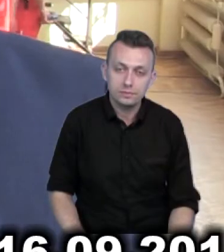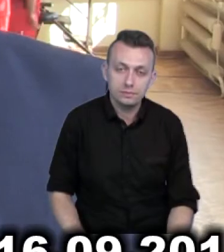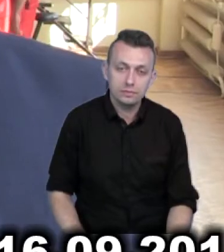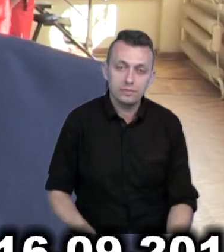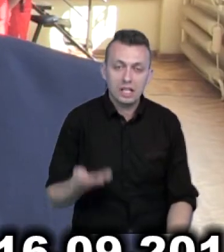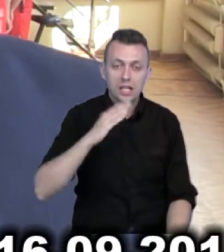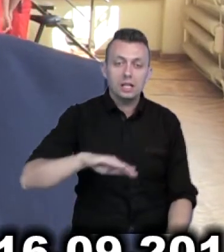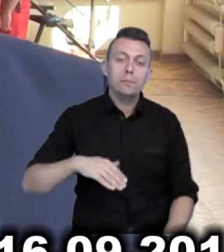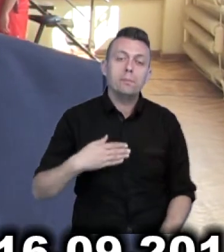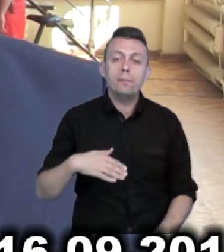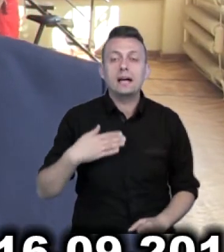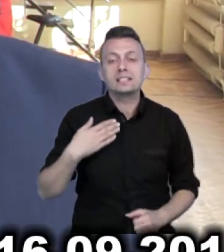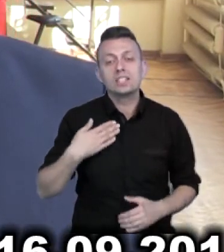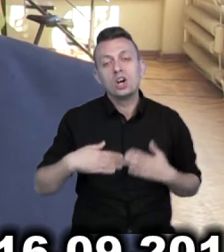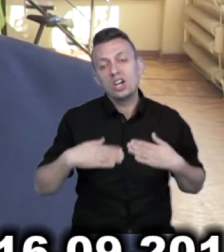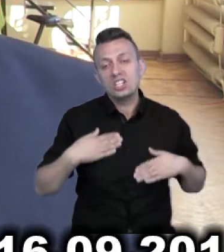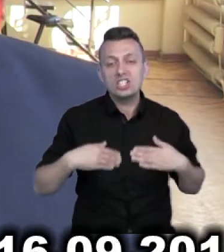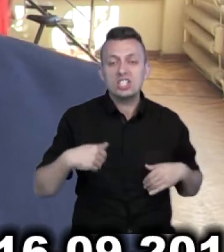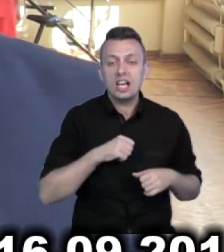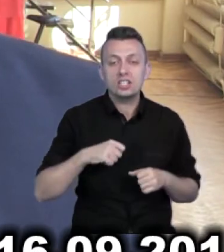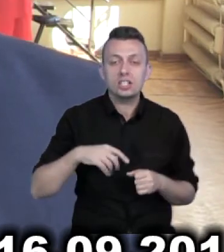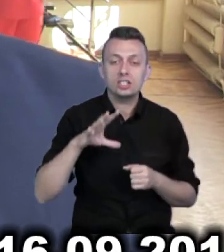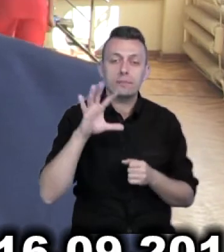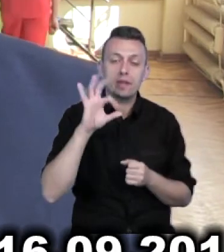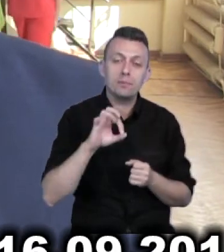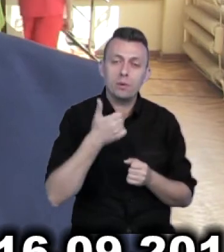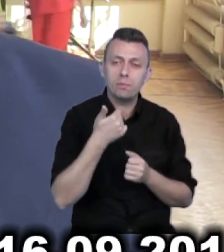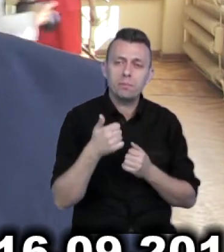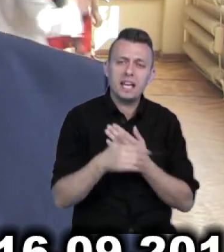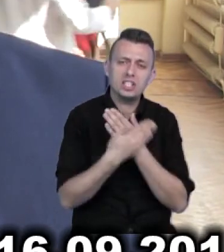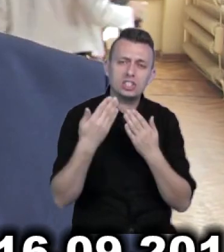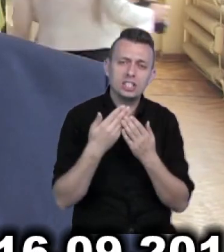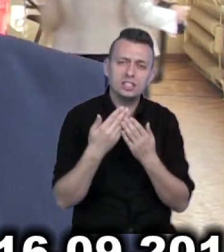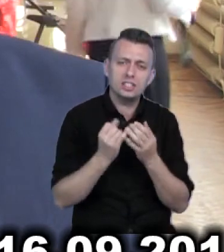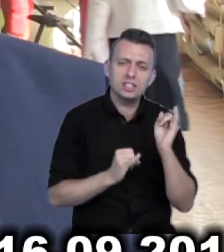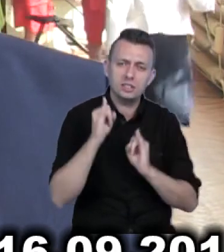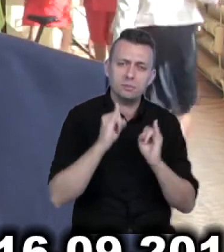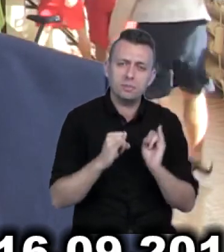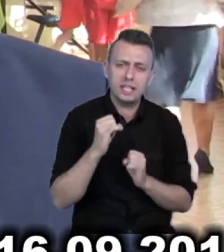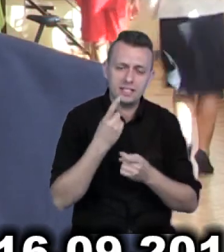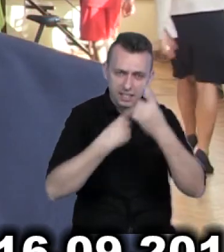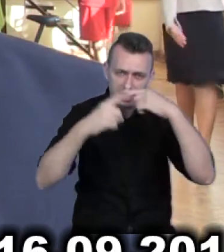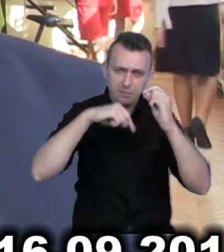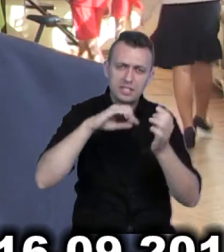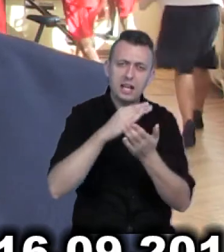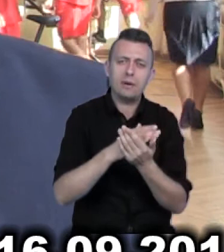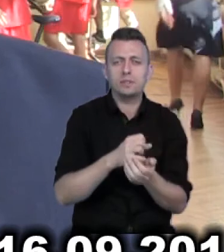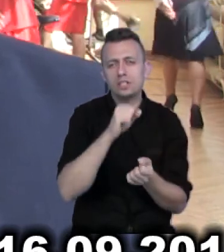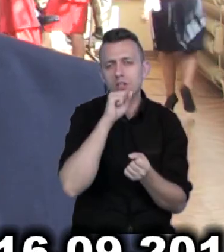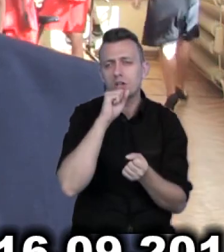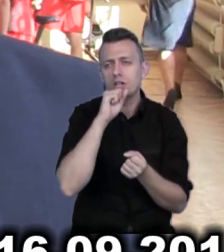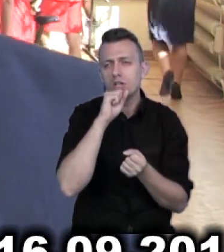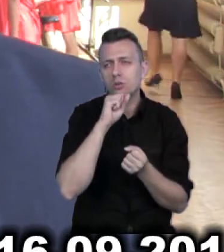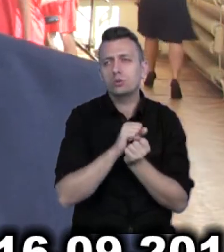Się bardzo cieszę, chociaż sceptycznie byłem nastawiony, jak były te pierwsze dni pikników. Myślałem, że to będzie tylko kupę szumu i nic więcej, a później jak